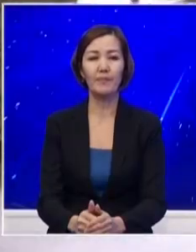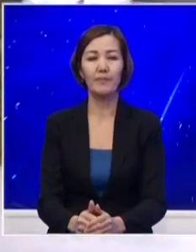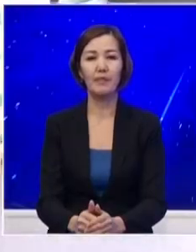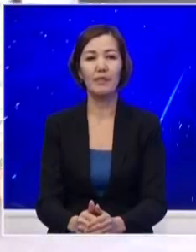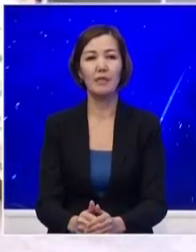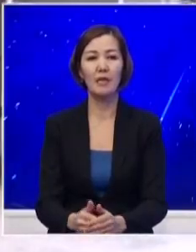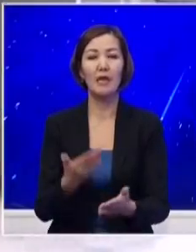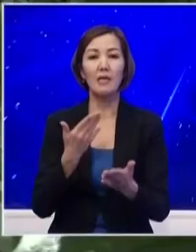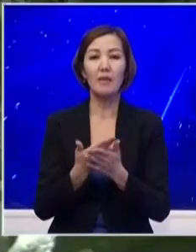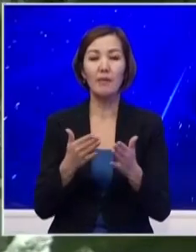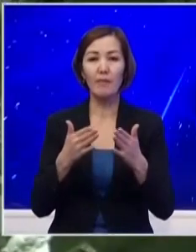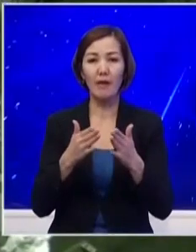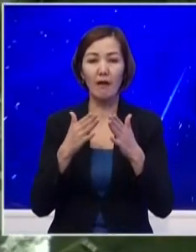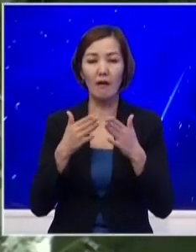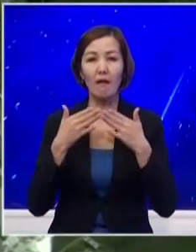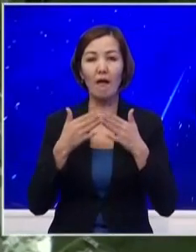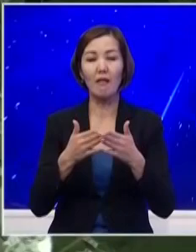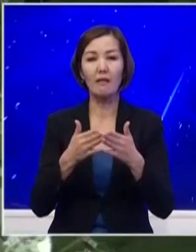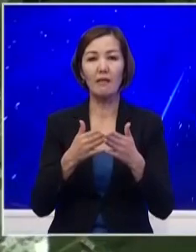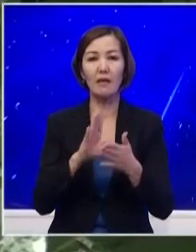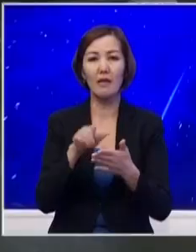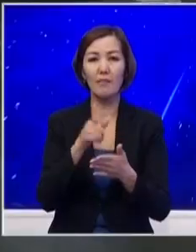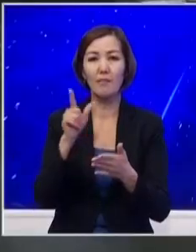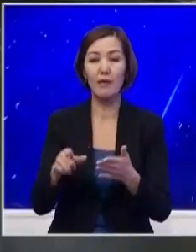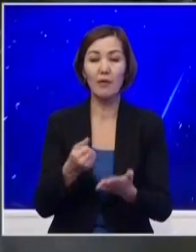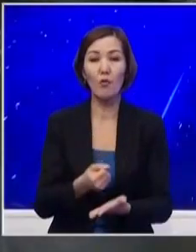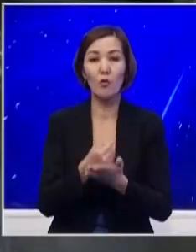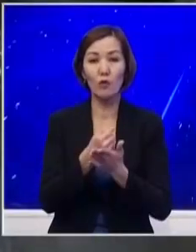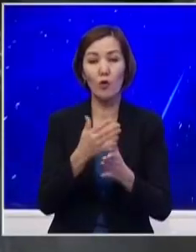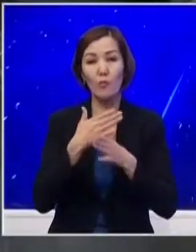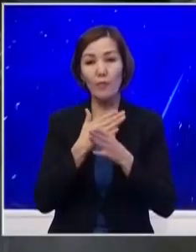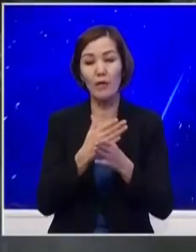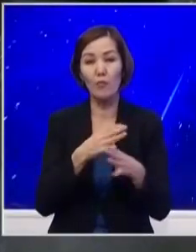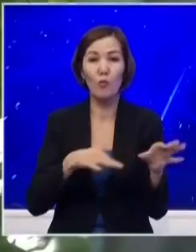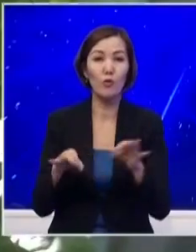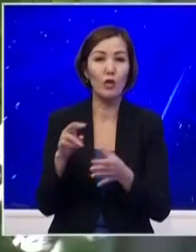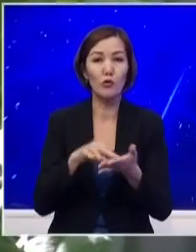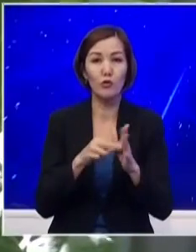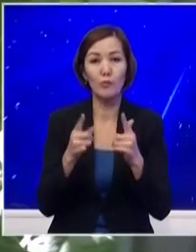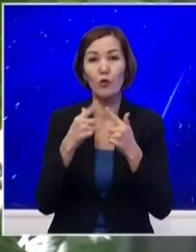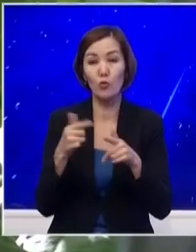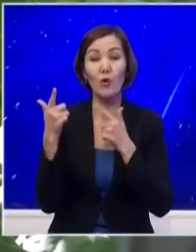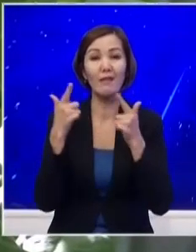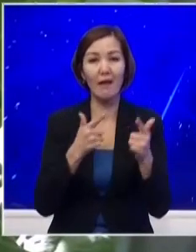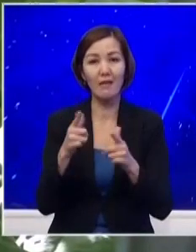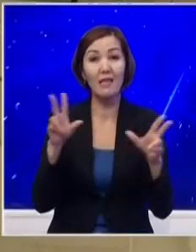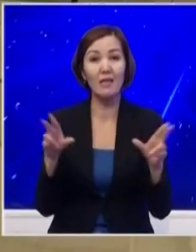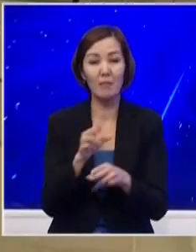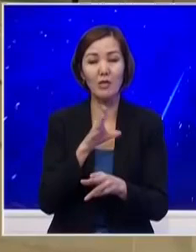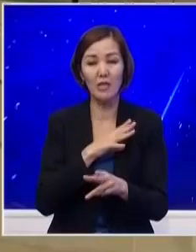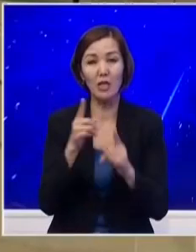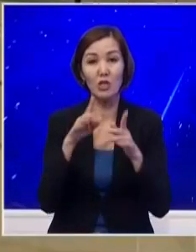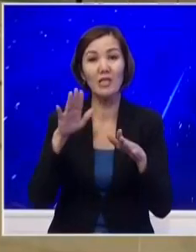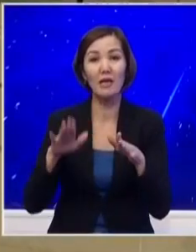Өз кезегінде голландық мэр Бауке Аренста барынша қолдау көрсетіп, ортақ жоба жоспарларын құруға дайын екенін жеткізді. Жиыннан